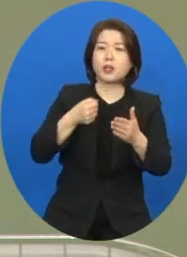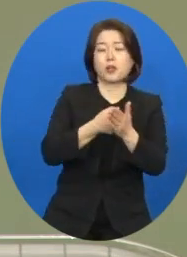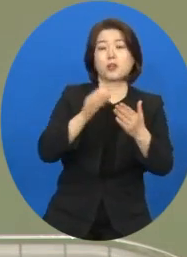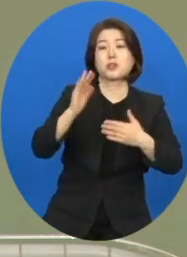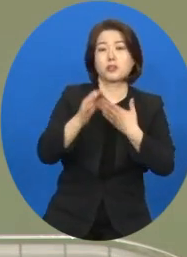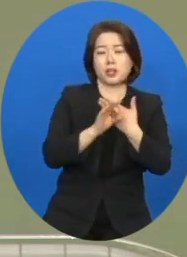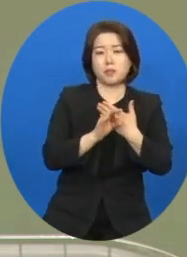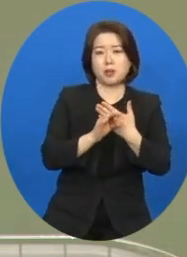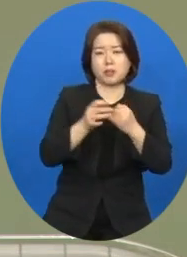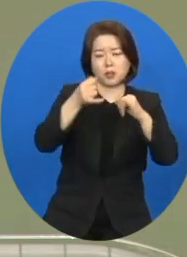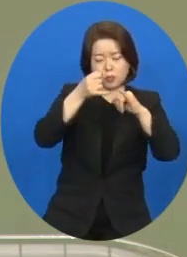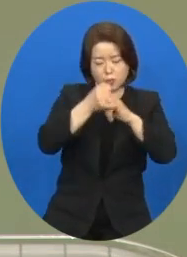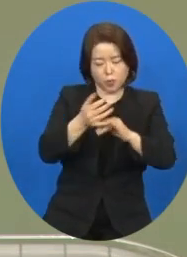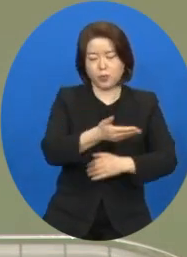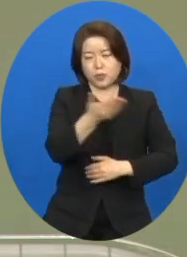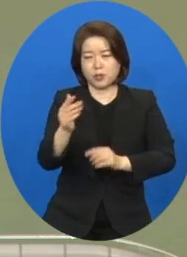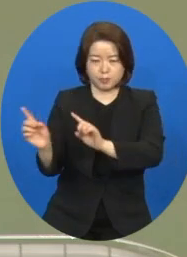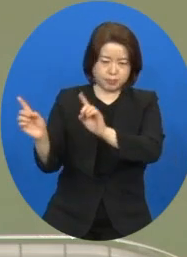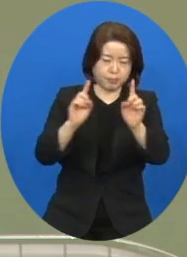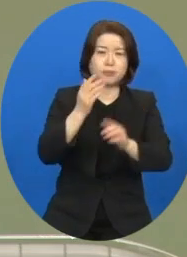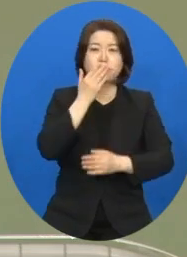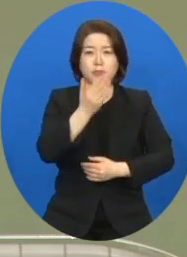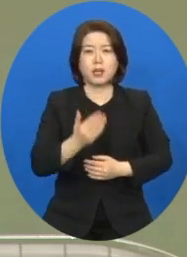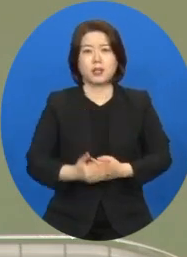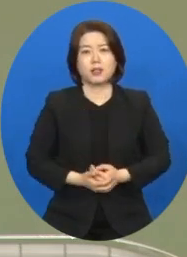여러분 살아나요.